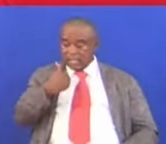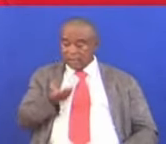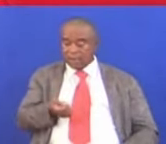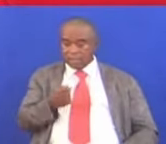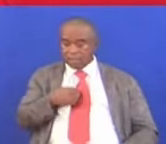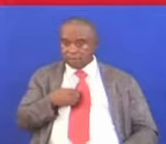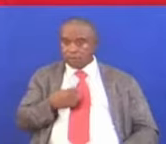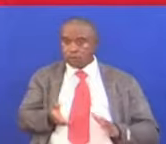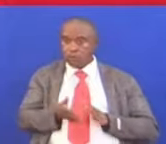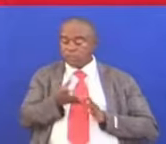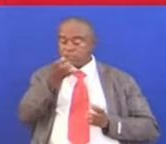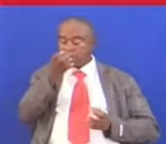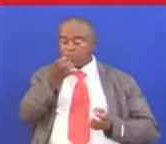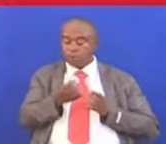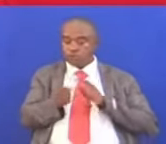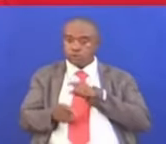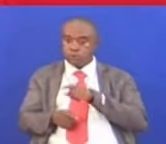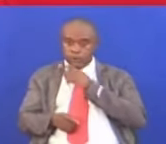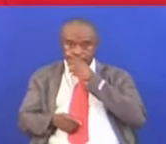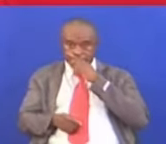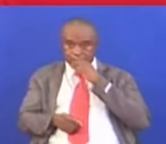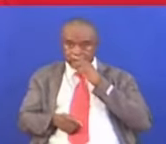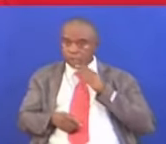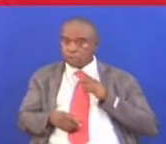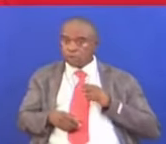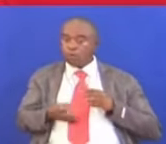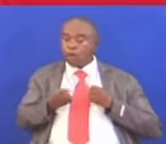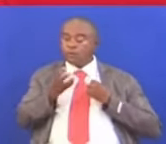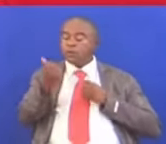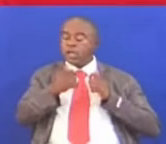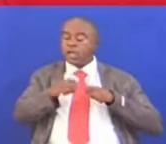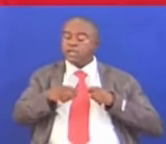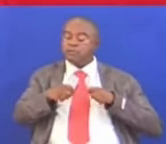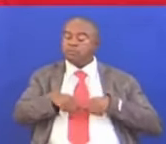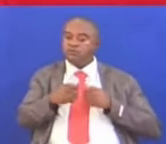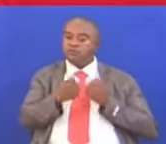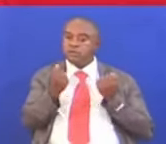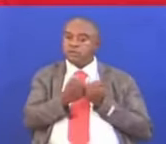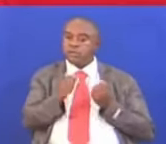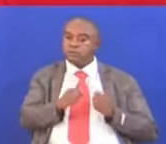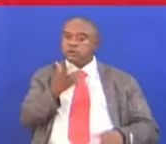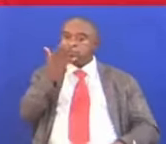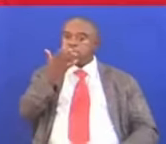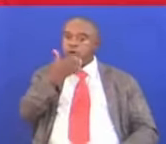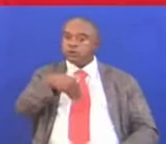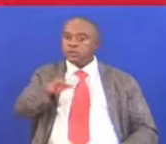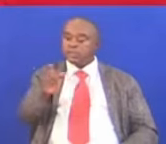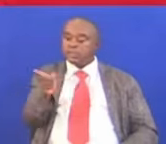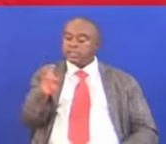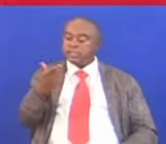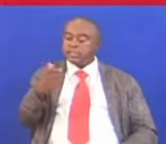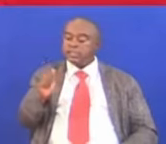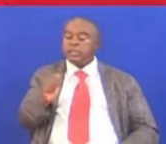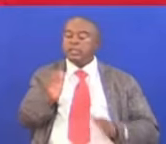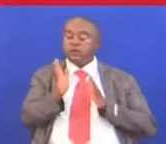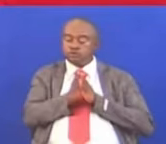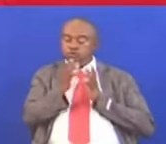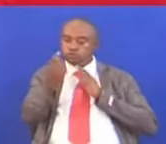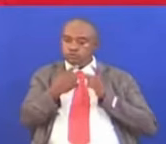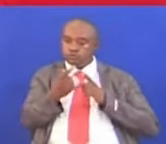game menda wame garu la kut milioni t n li geita nakuru